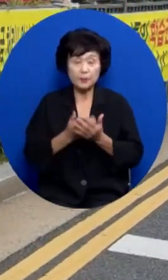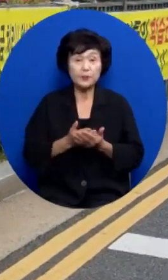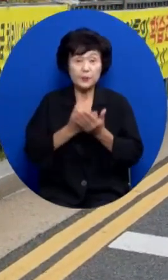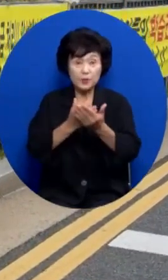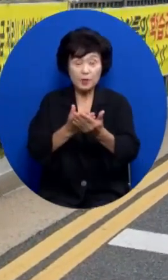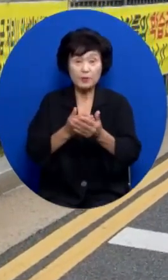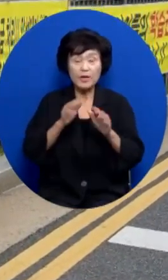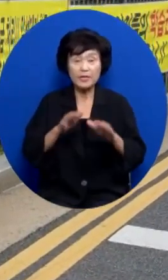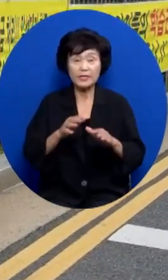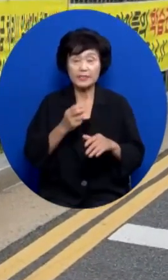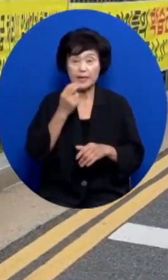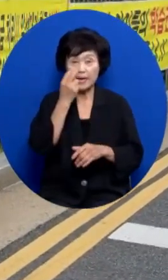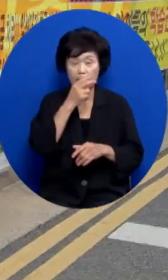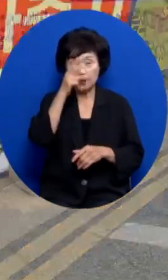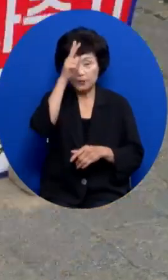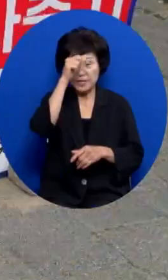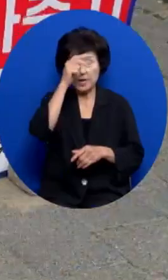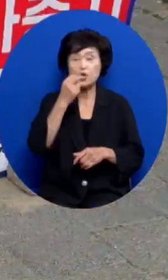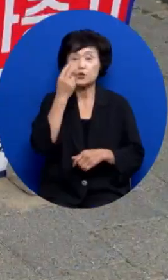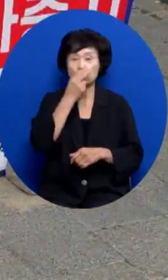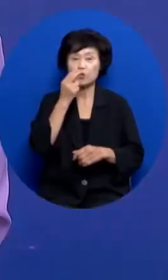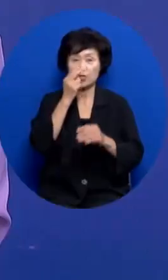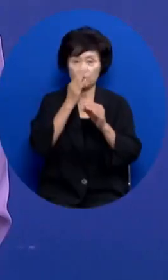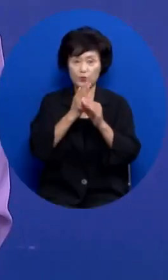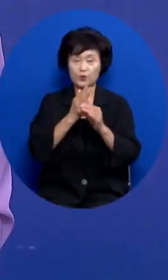현재 검찰 수사가 진행 중입니다.